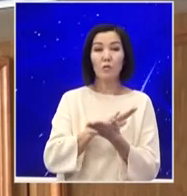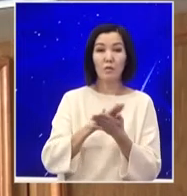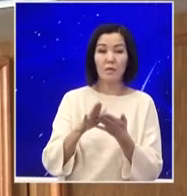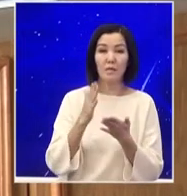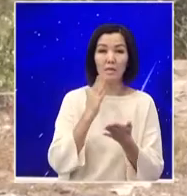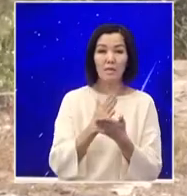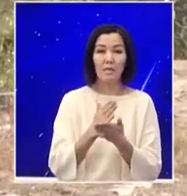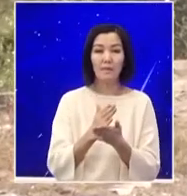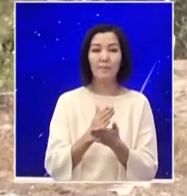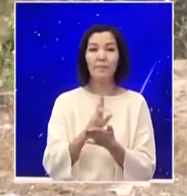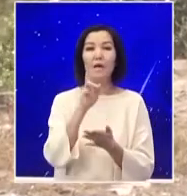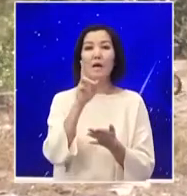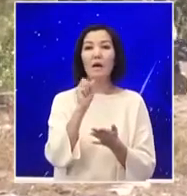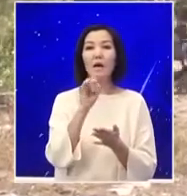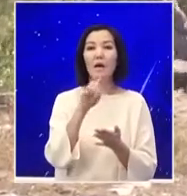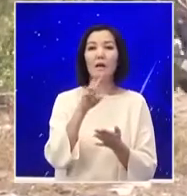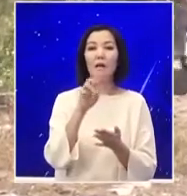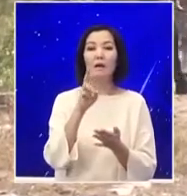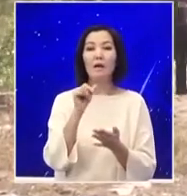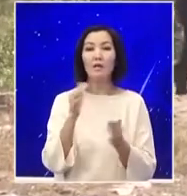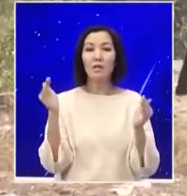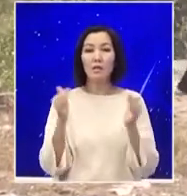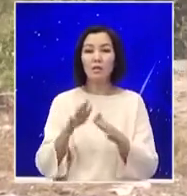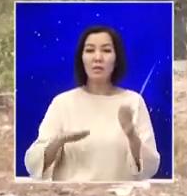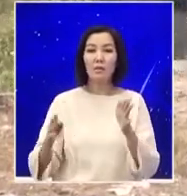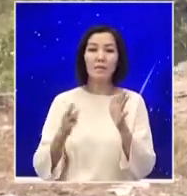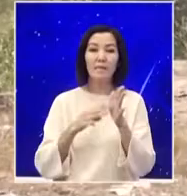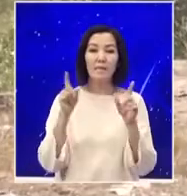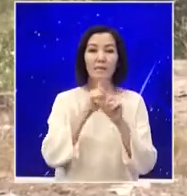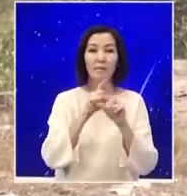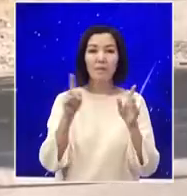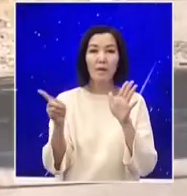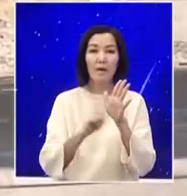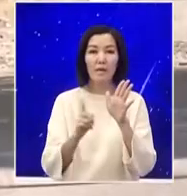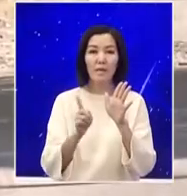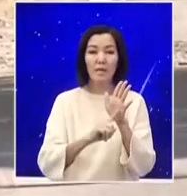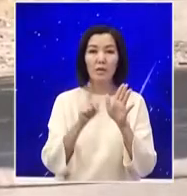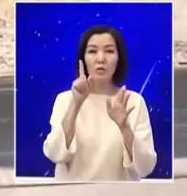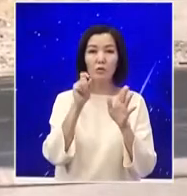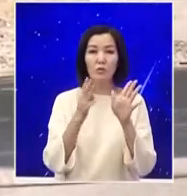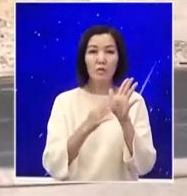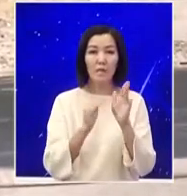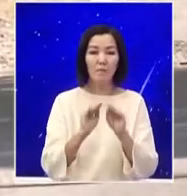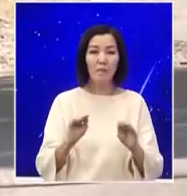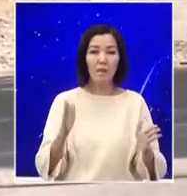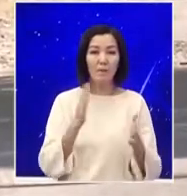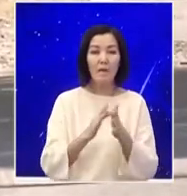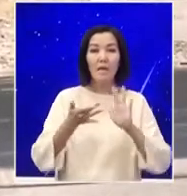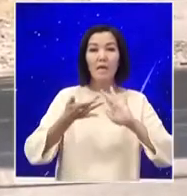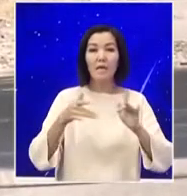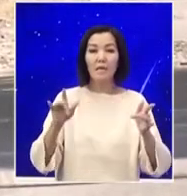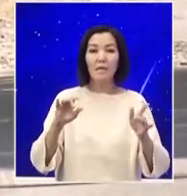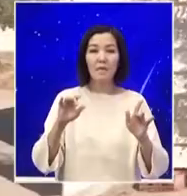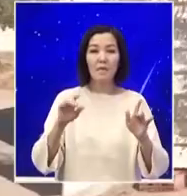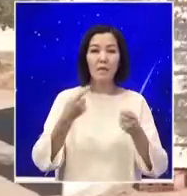тұрады. Қарлығаш ықшам ауданында қаланың 8 мектебіне қатынап оқитын 108 оқушы бар. Оларға интернет желісі